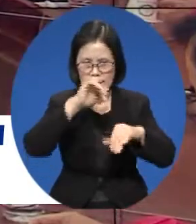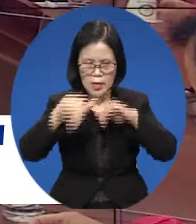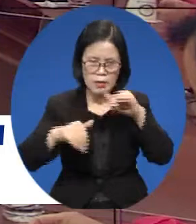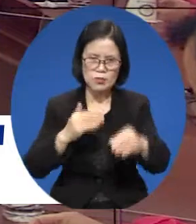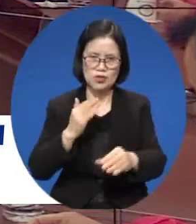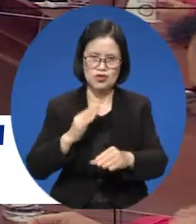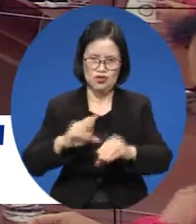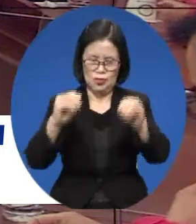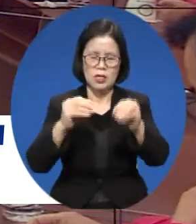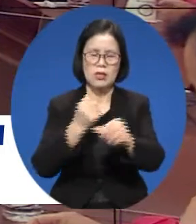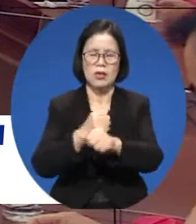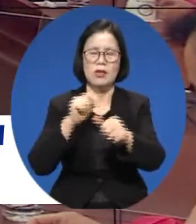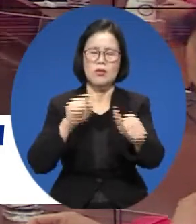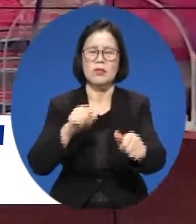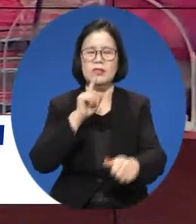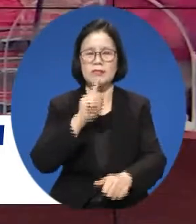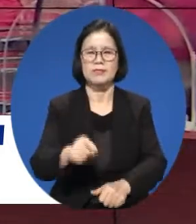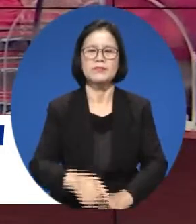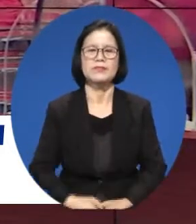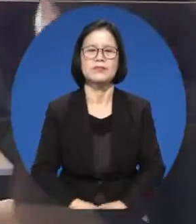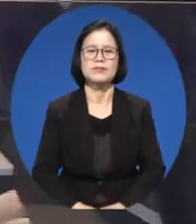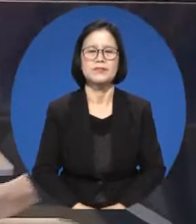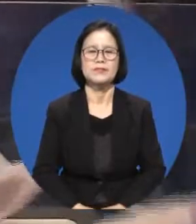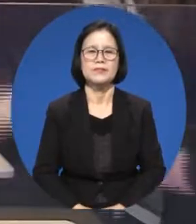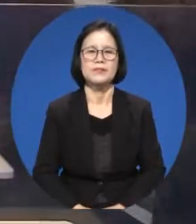반박했습니다. 김용재 기자입니다.